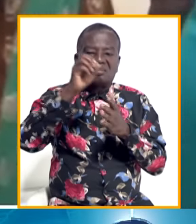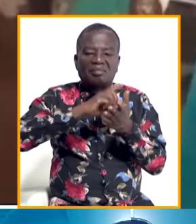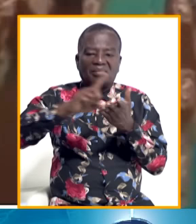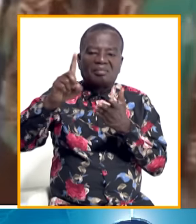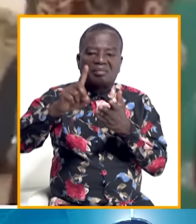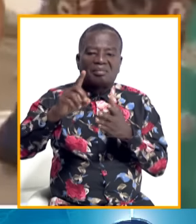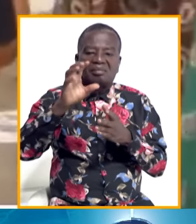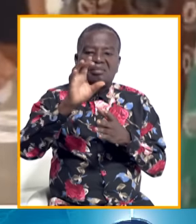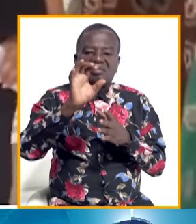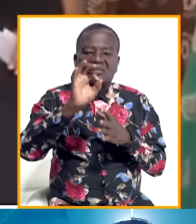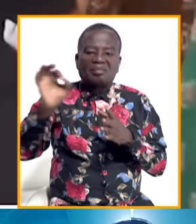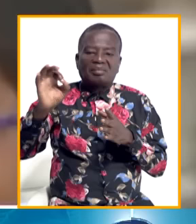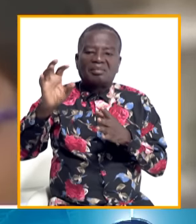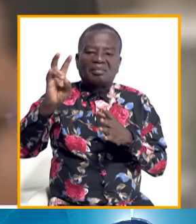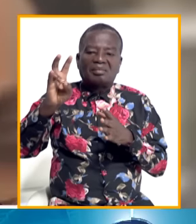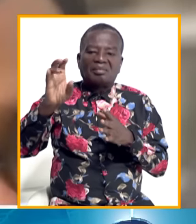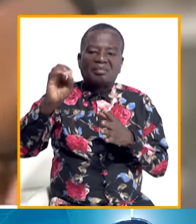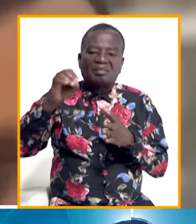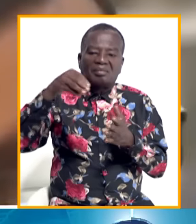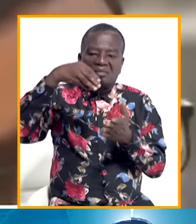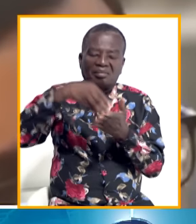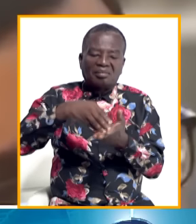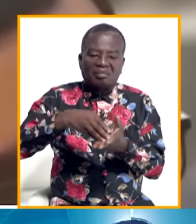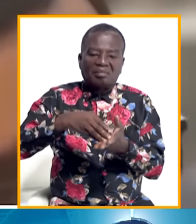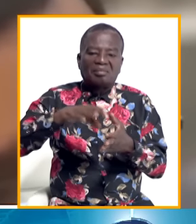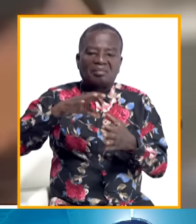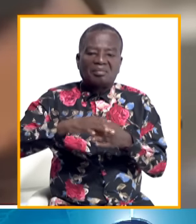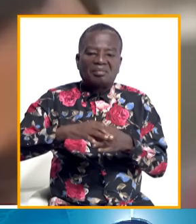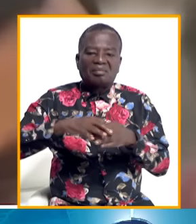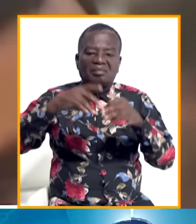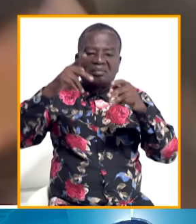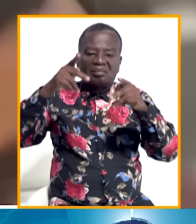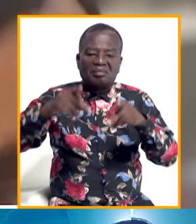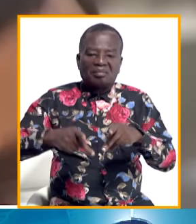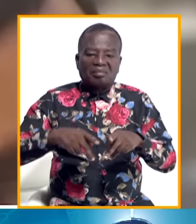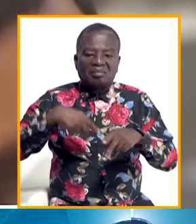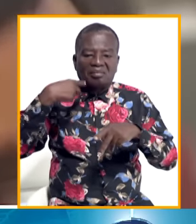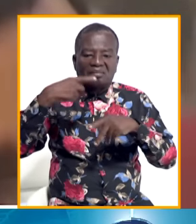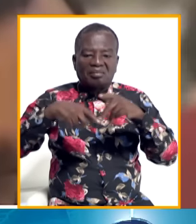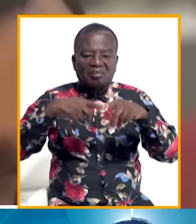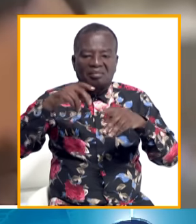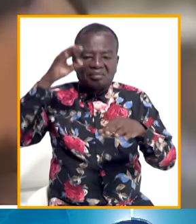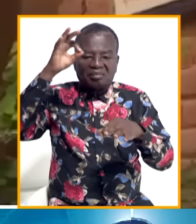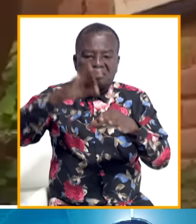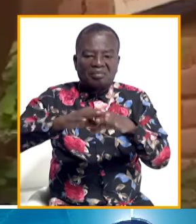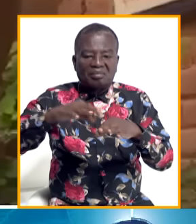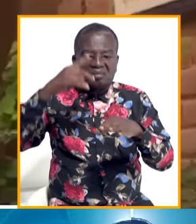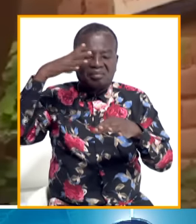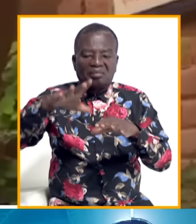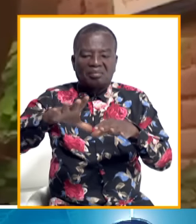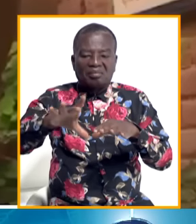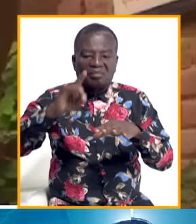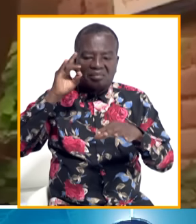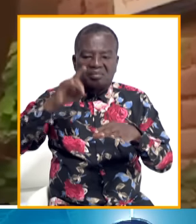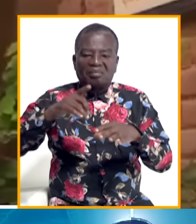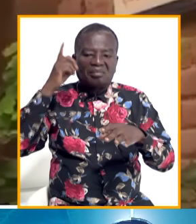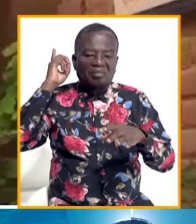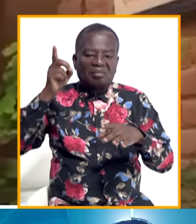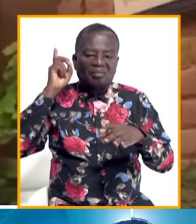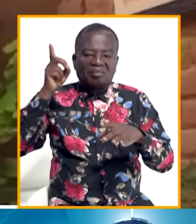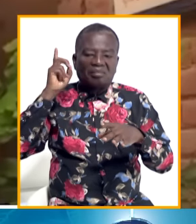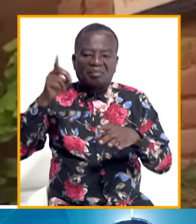pour les élections législatives. Le parti ou la coalition qui obtiendra la majorité des sièges à la Lok Sabha formera